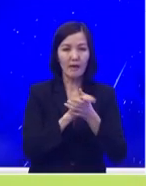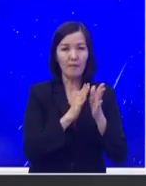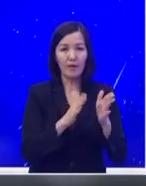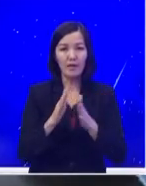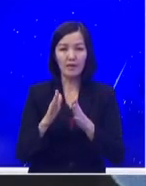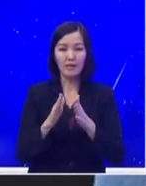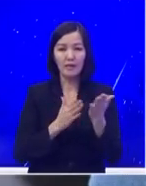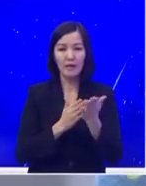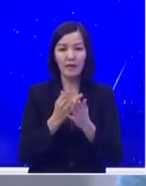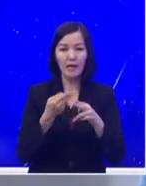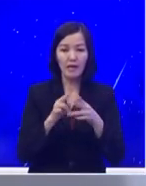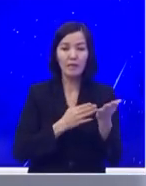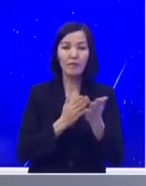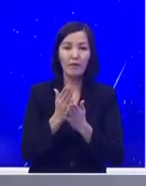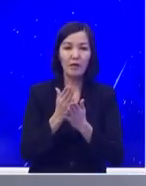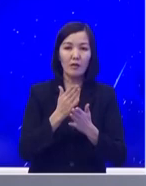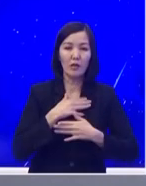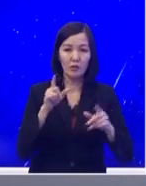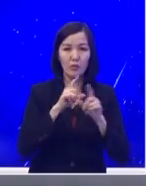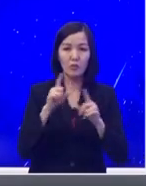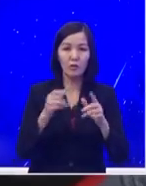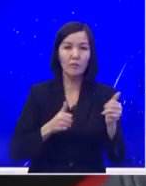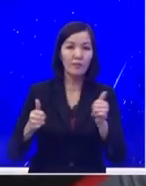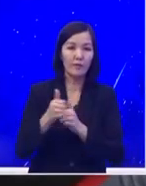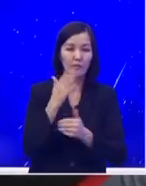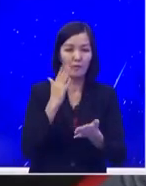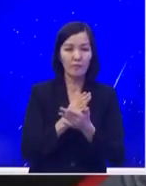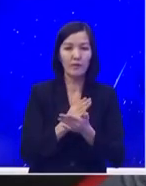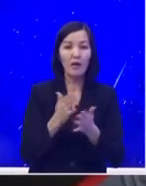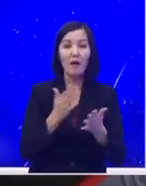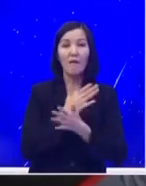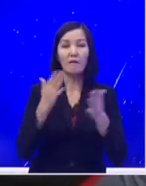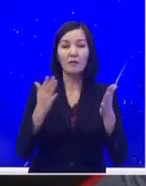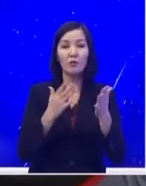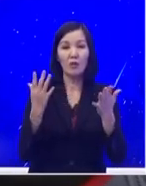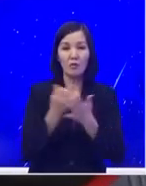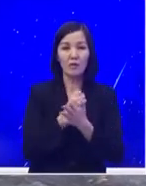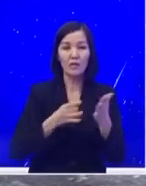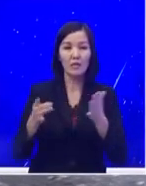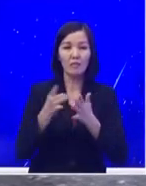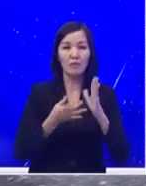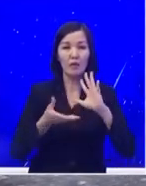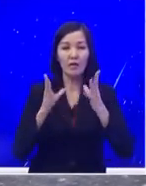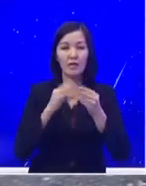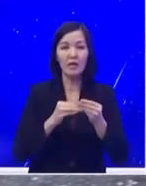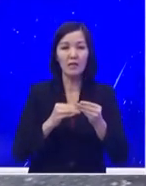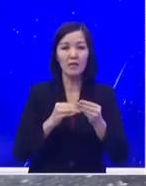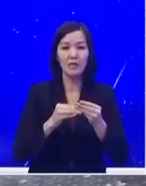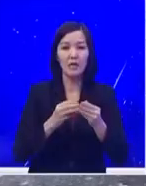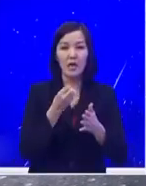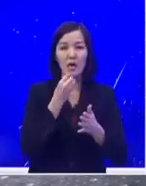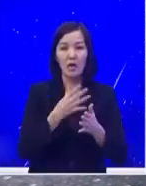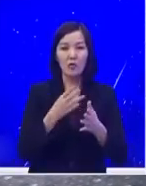этим направлением наши, значит, учреждения берут ведущие места. Высокие показатели в республиканском рейтинге – результат слаженной